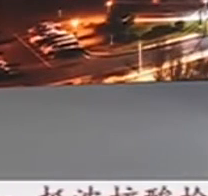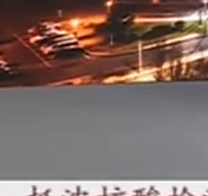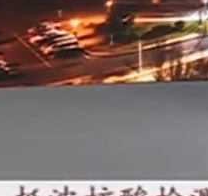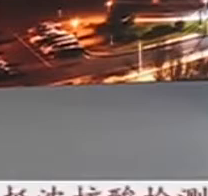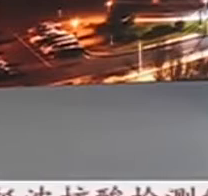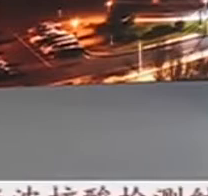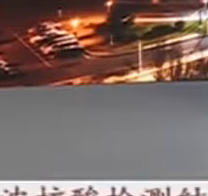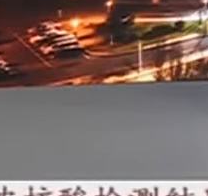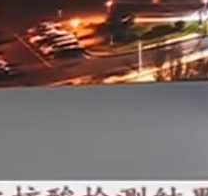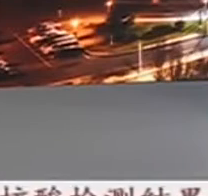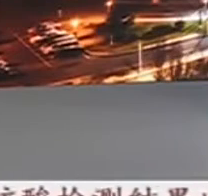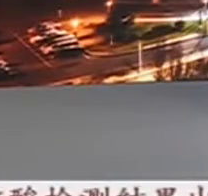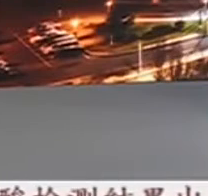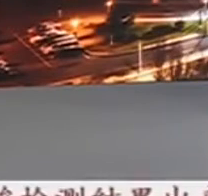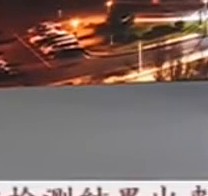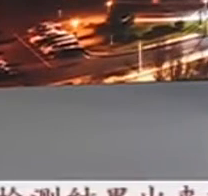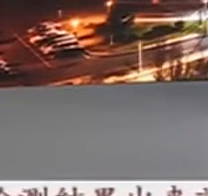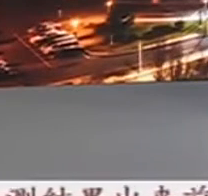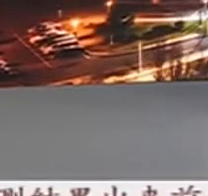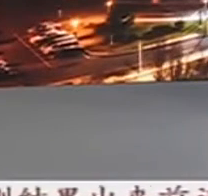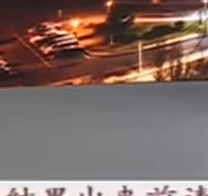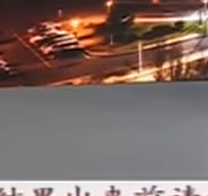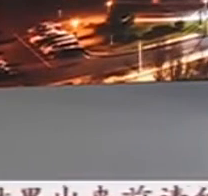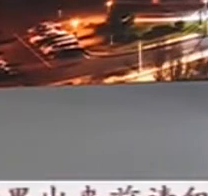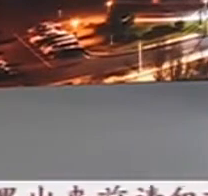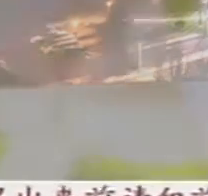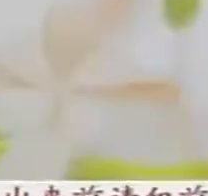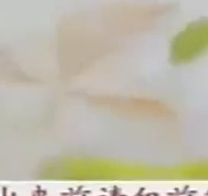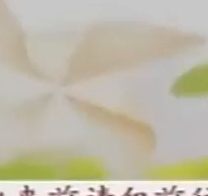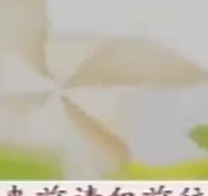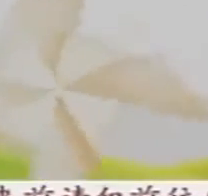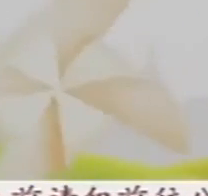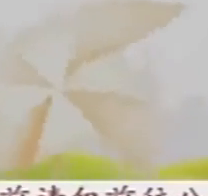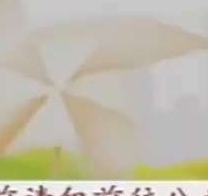在进京之前，我们的记者有幸对他们进行了采访。